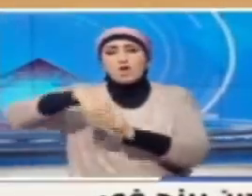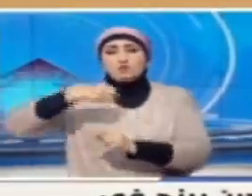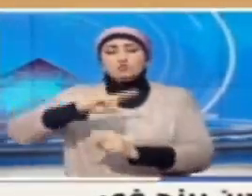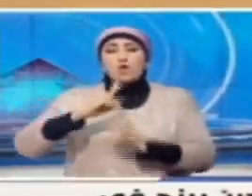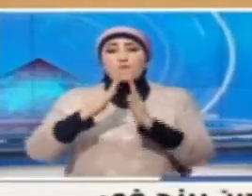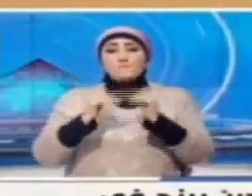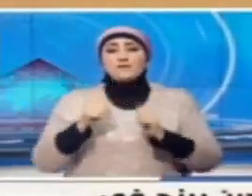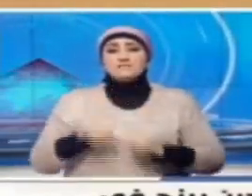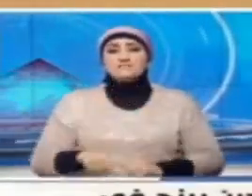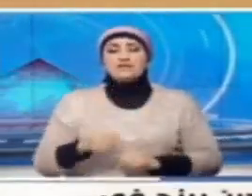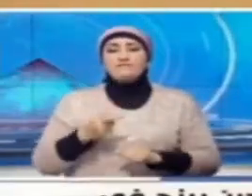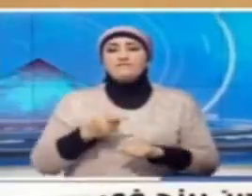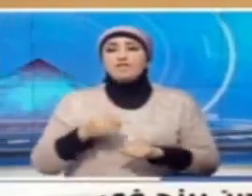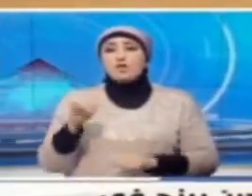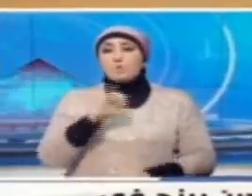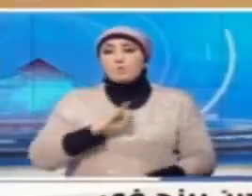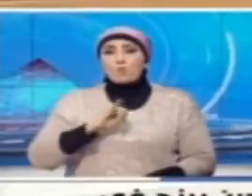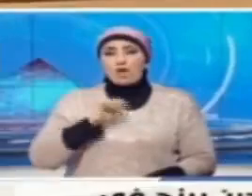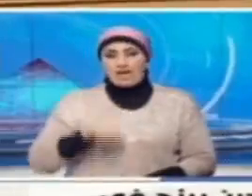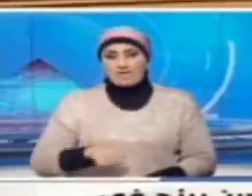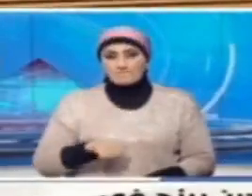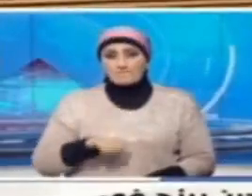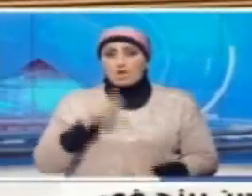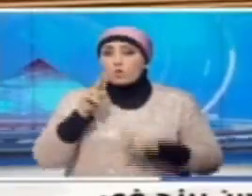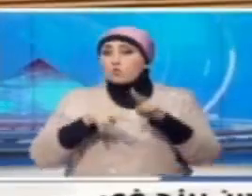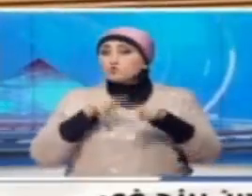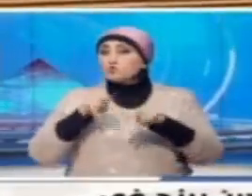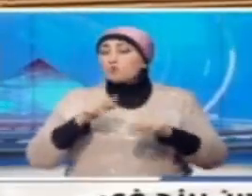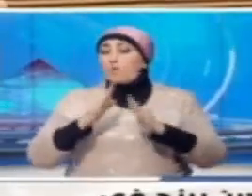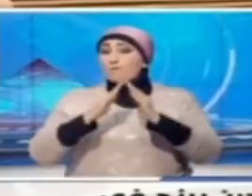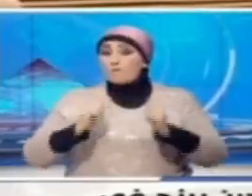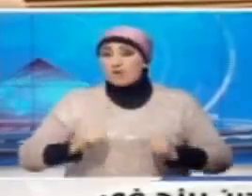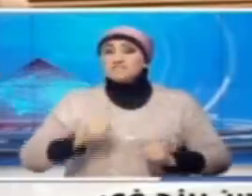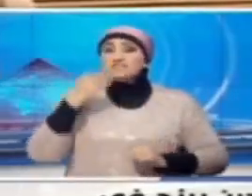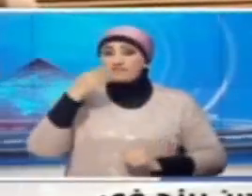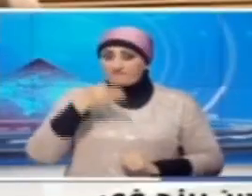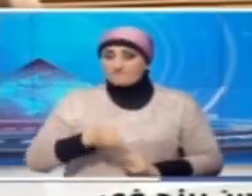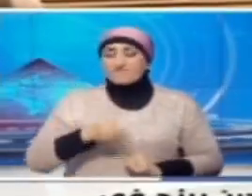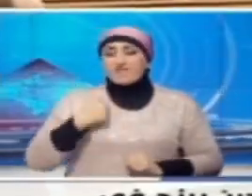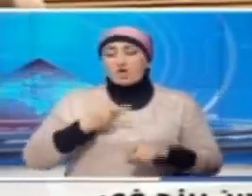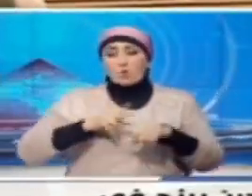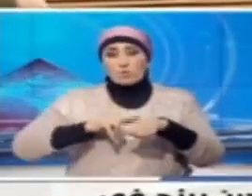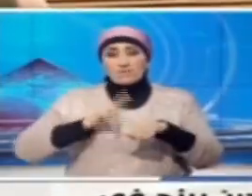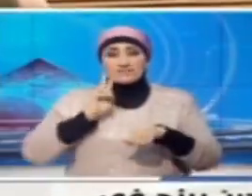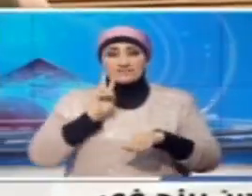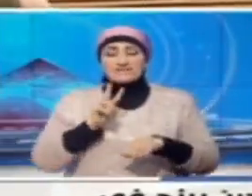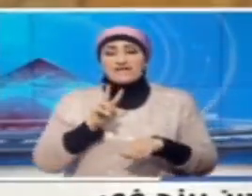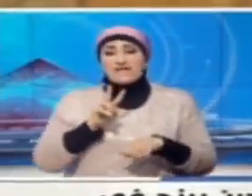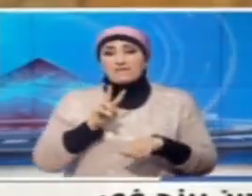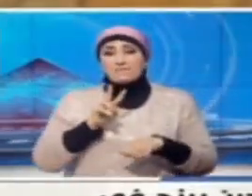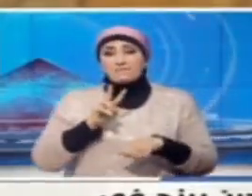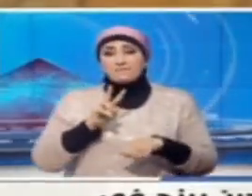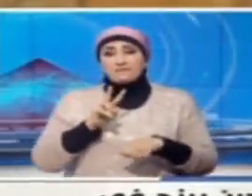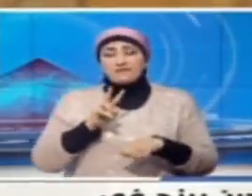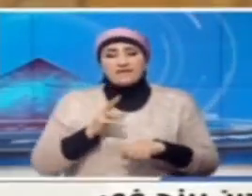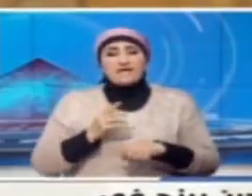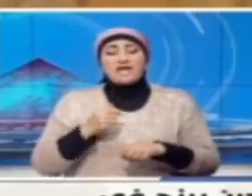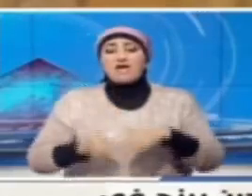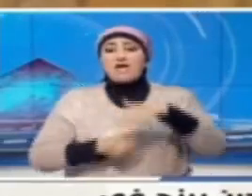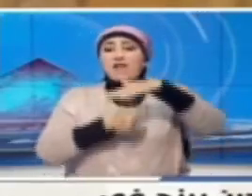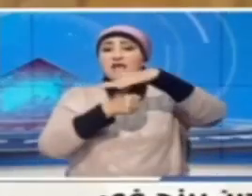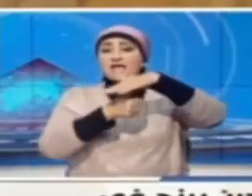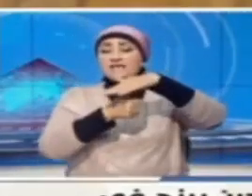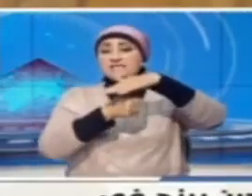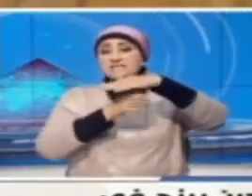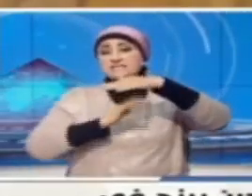الواعدة والأسواق المصرية الواعدة في واقع الأمر، خاصة من المشاريع اللي يعني قام بافتتاحها السيد الرئيس عبد الفتاح السيسي في